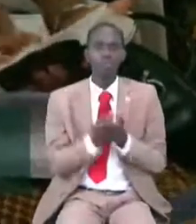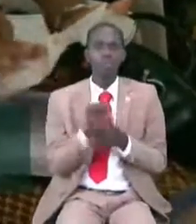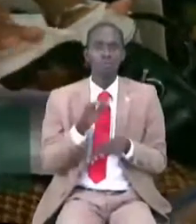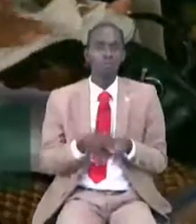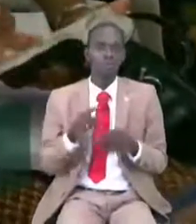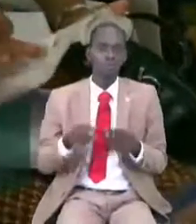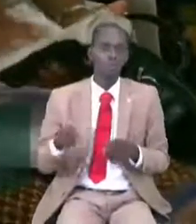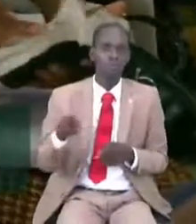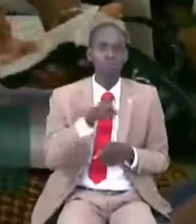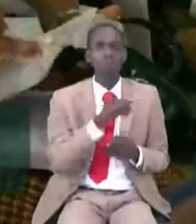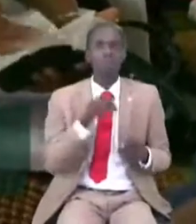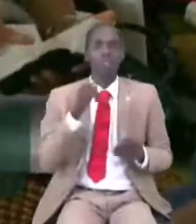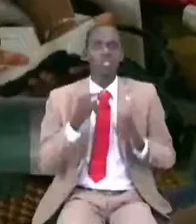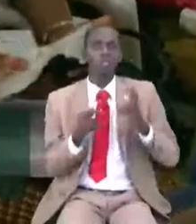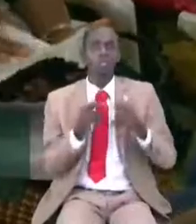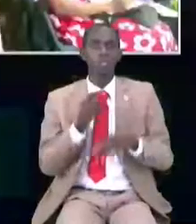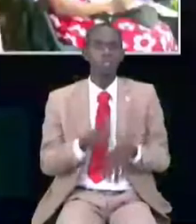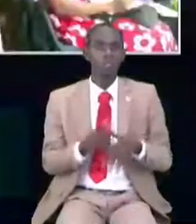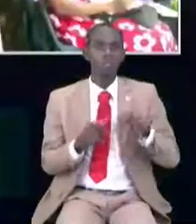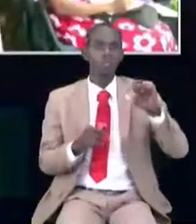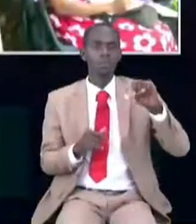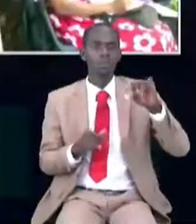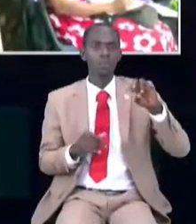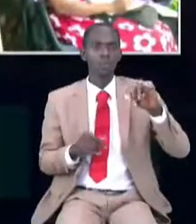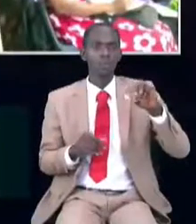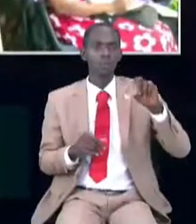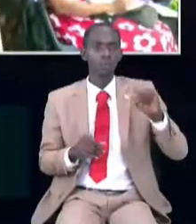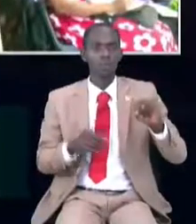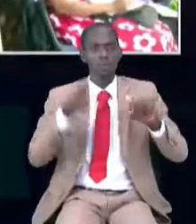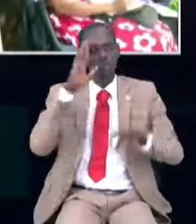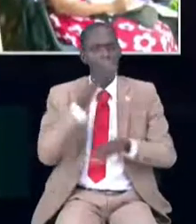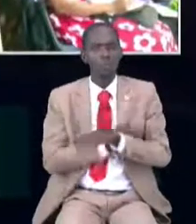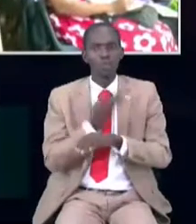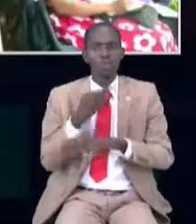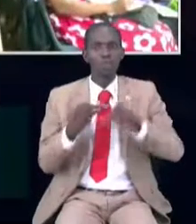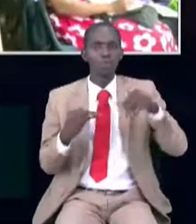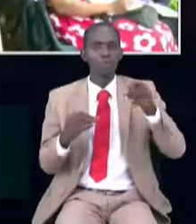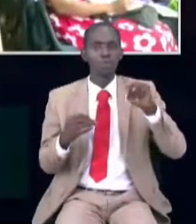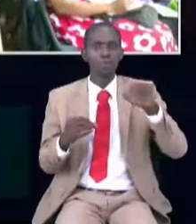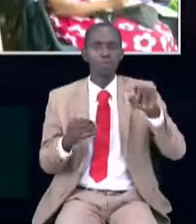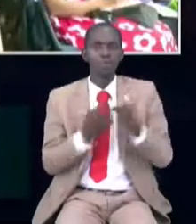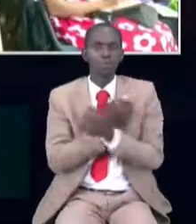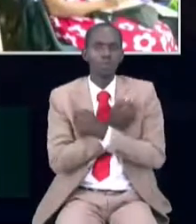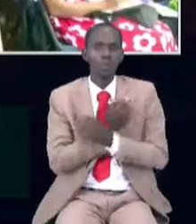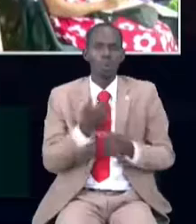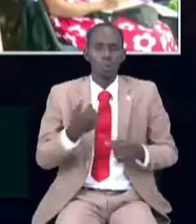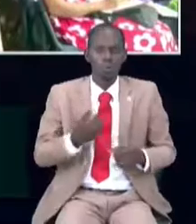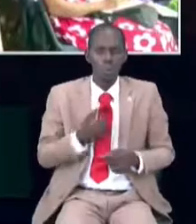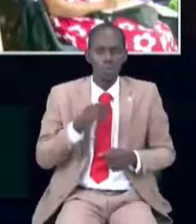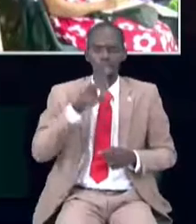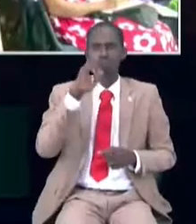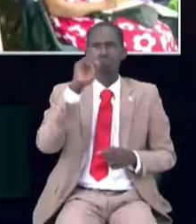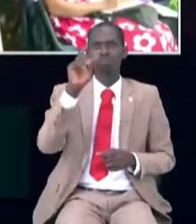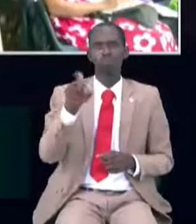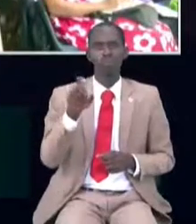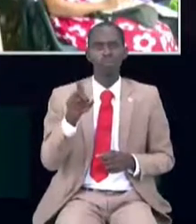m'aimes-tu? Pierre fut attristé de ce qu'il lui avait dit pour la troisième